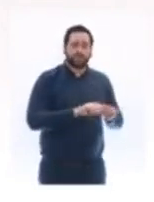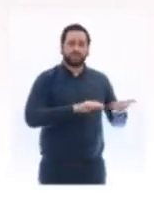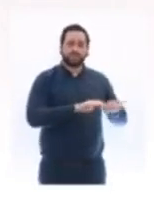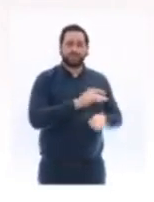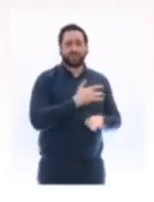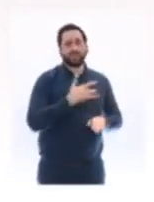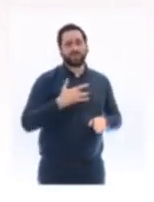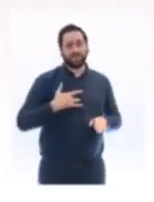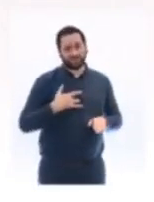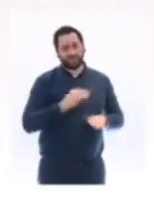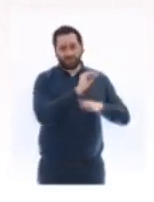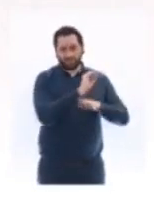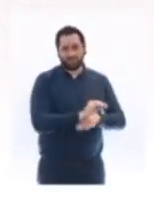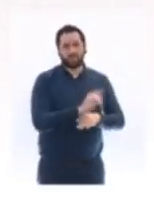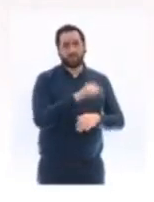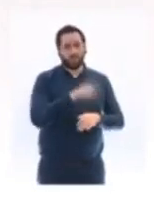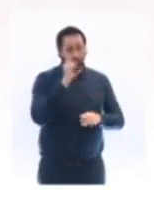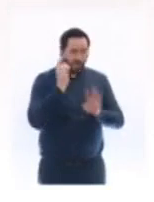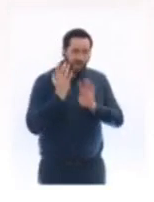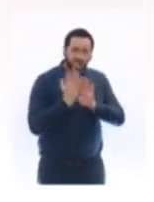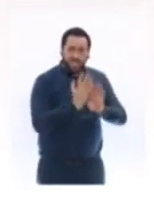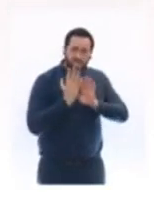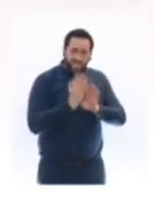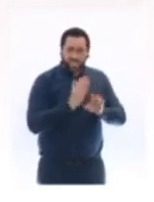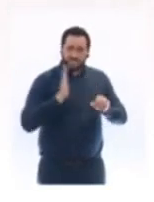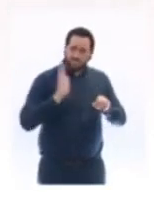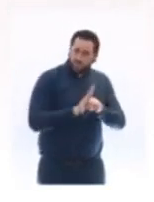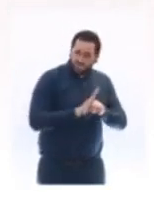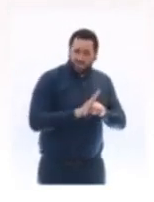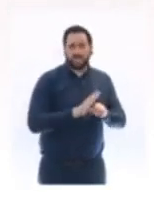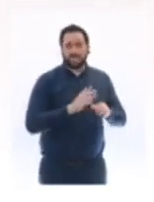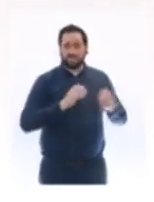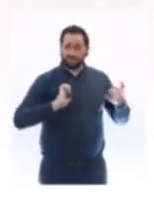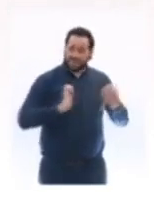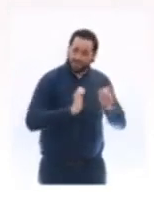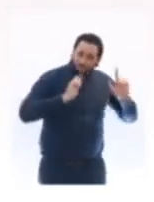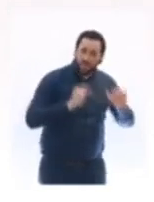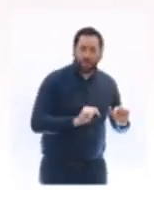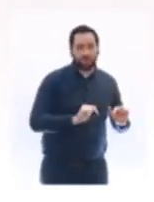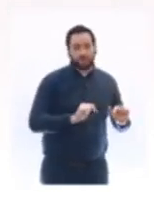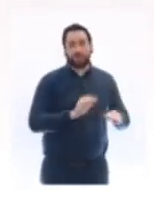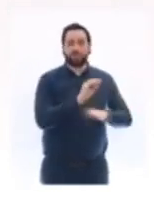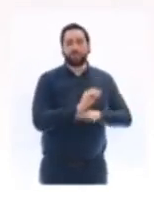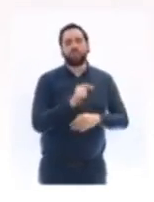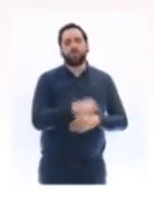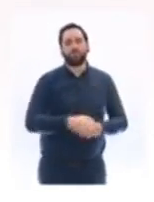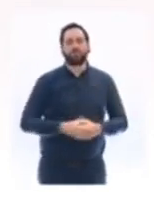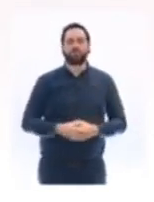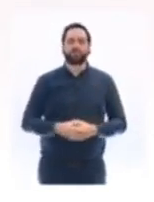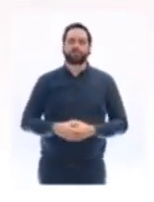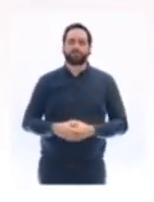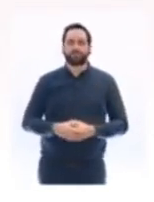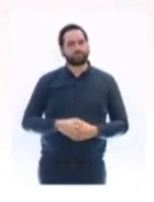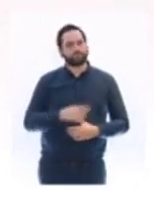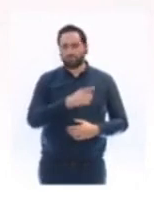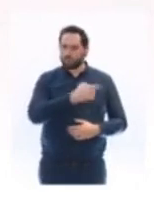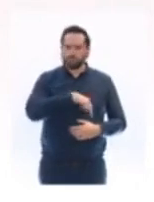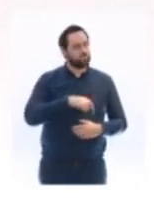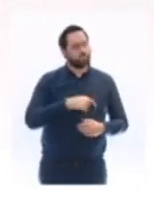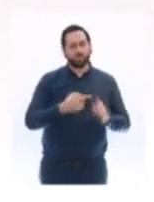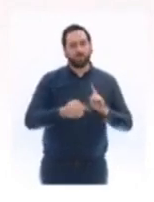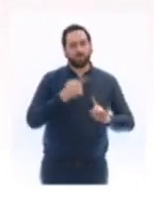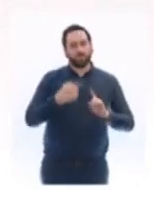les salue ici une nouvelle fois. Olivier Véran, ministre chargé de la Santé, va vous